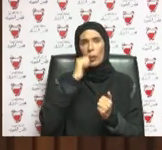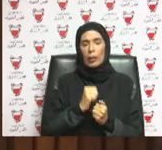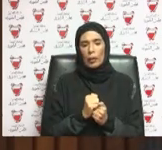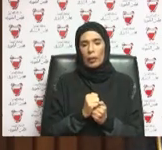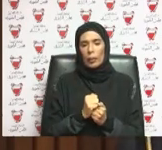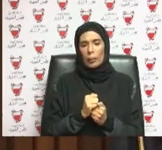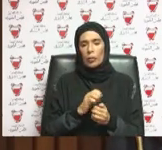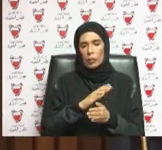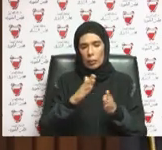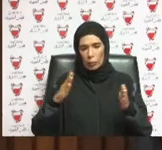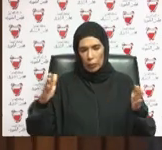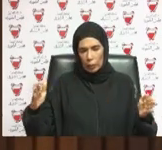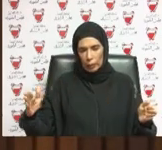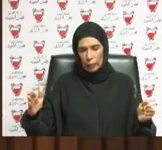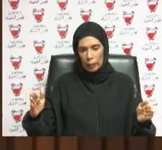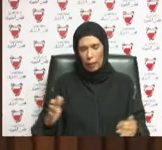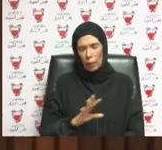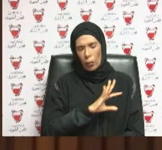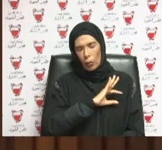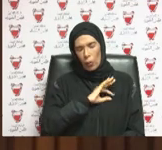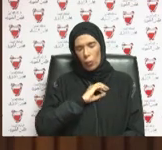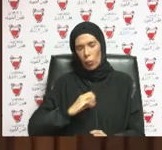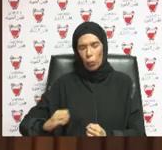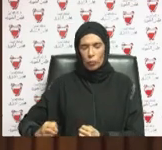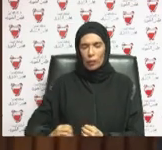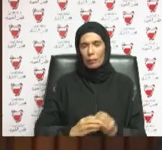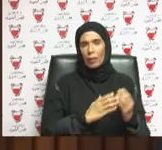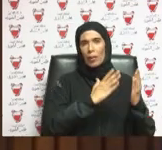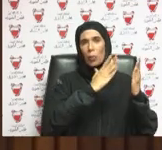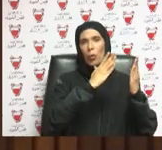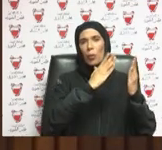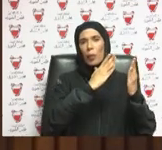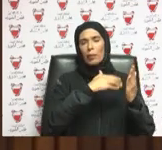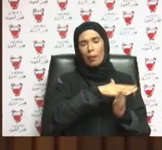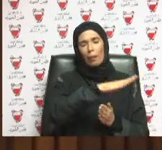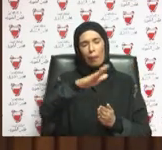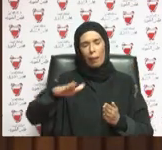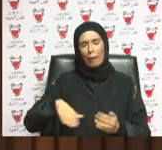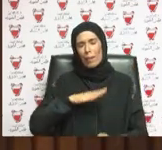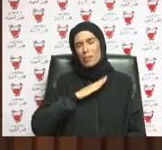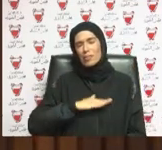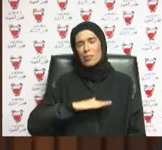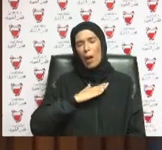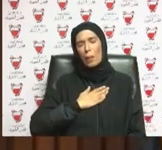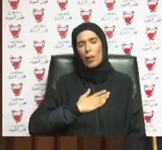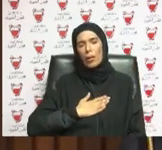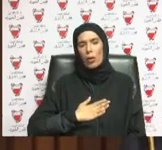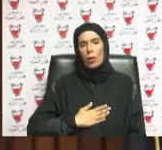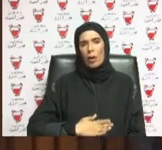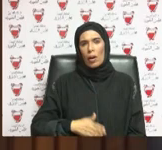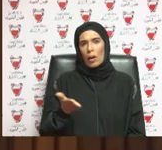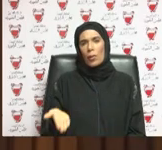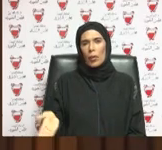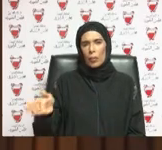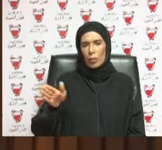الغالي بواسع رحمته، وأن يسكنه فسيح جناته، وأن يلهمنا جميعا الصبر والسلوان. إن رحيل سموه